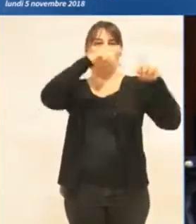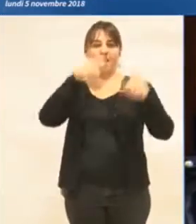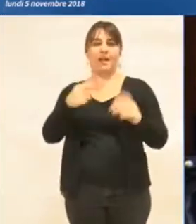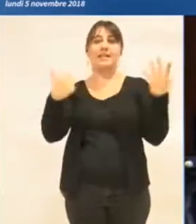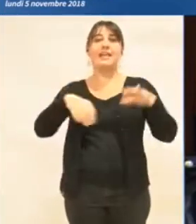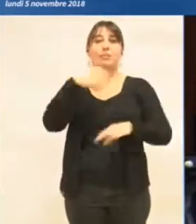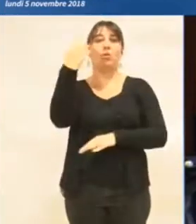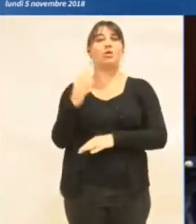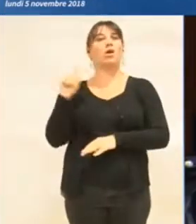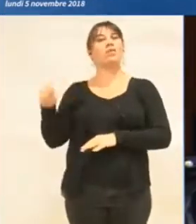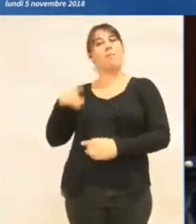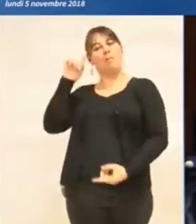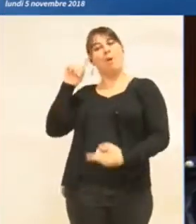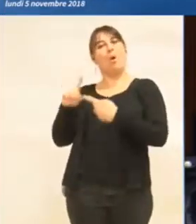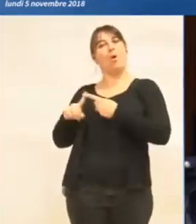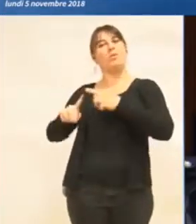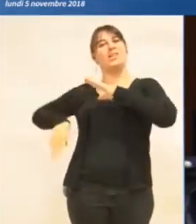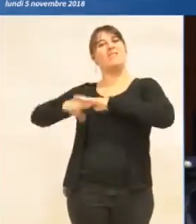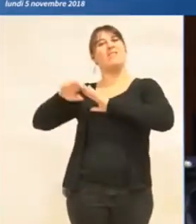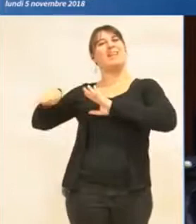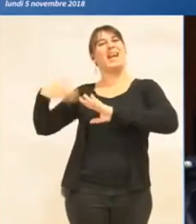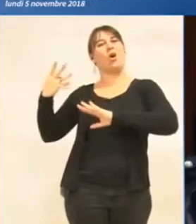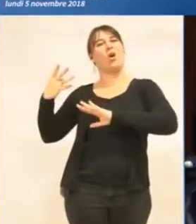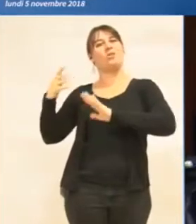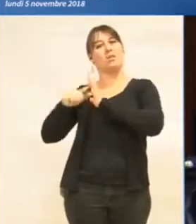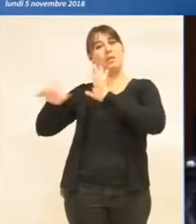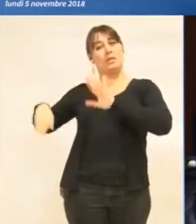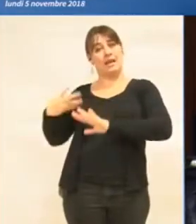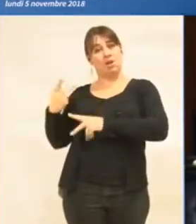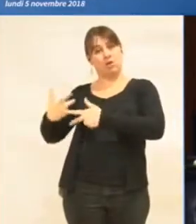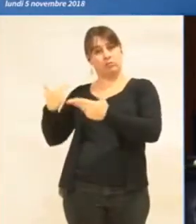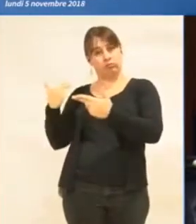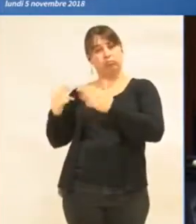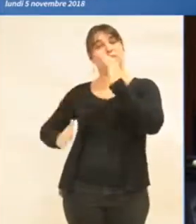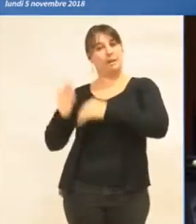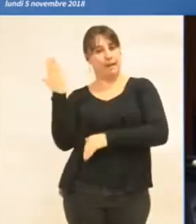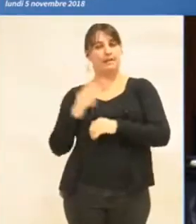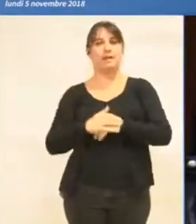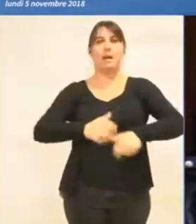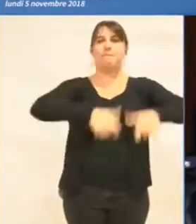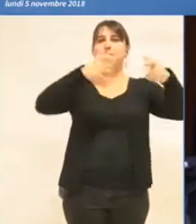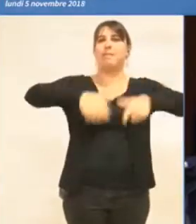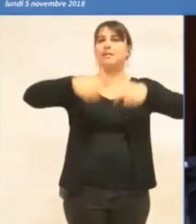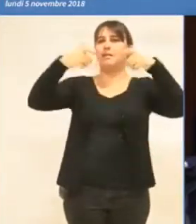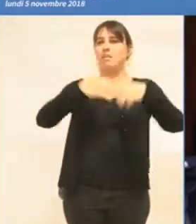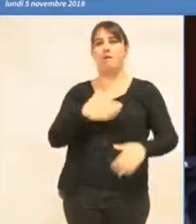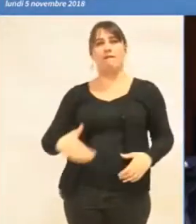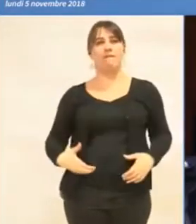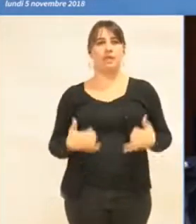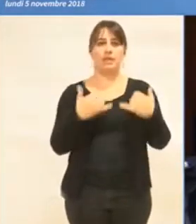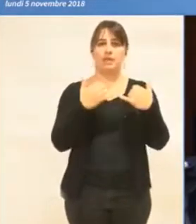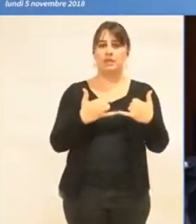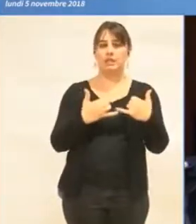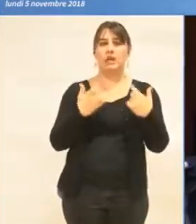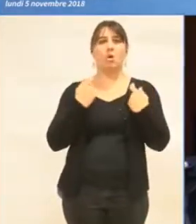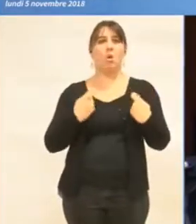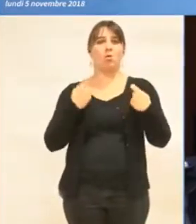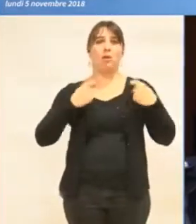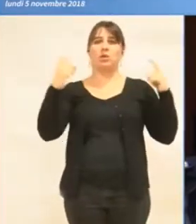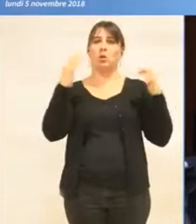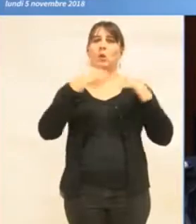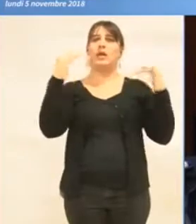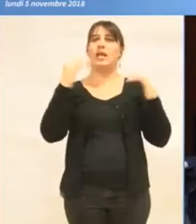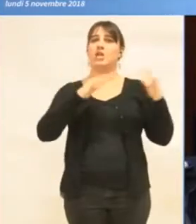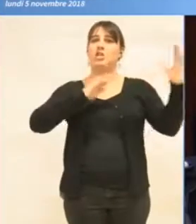soit au-delà des objectifs fixés à 14% en 2014. Pour les bâtiments de la ville de Grenoble, avec une consommation énergétique